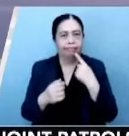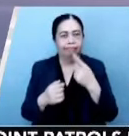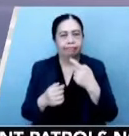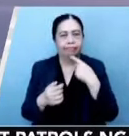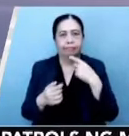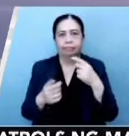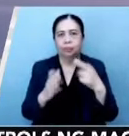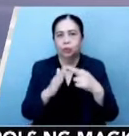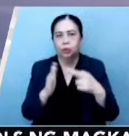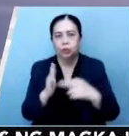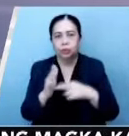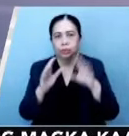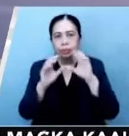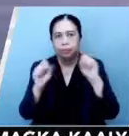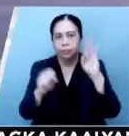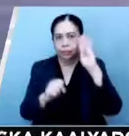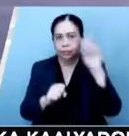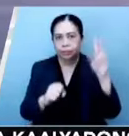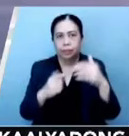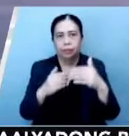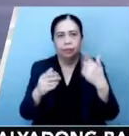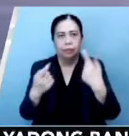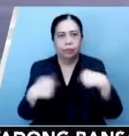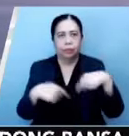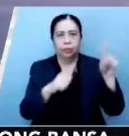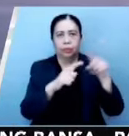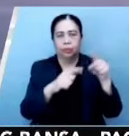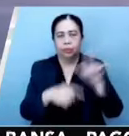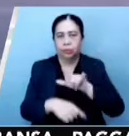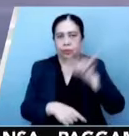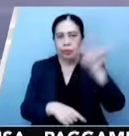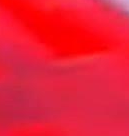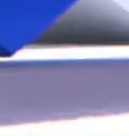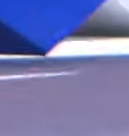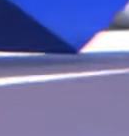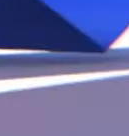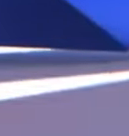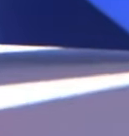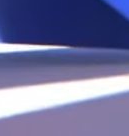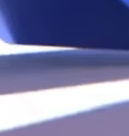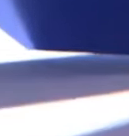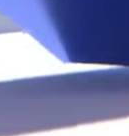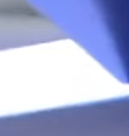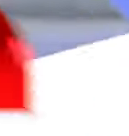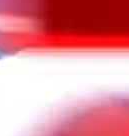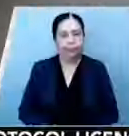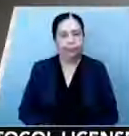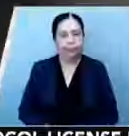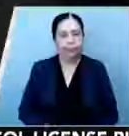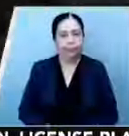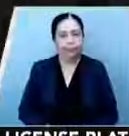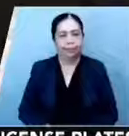Bongbong Marcos bago magtungo ng Amerika. Nakatutok si Ivan Mayrina.